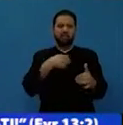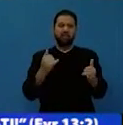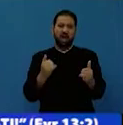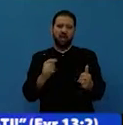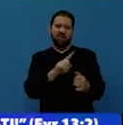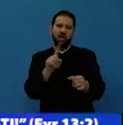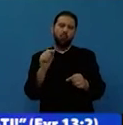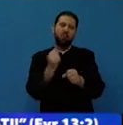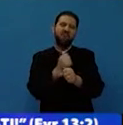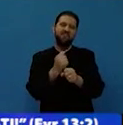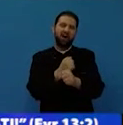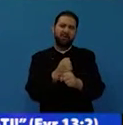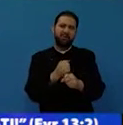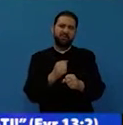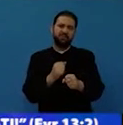ne face